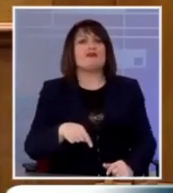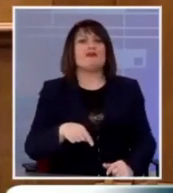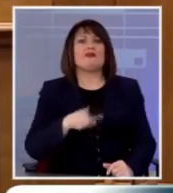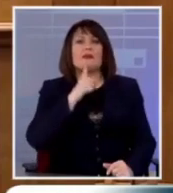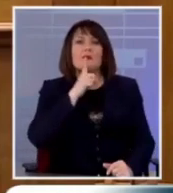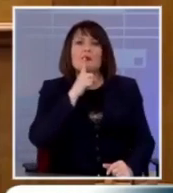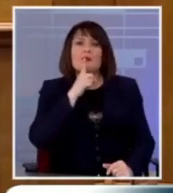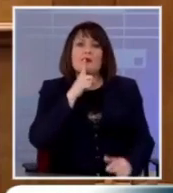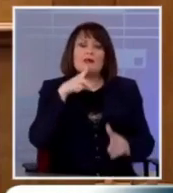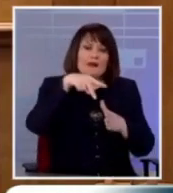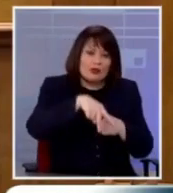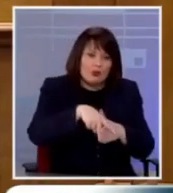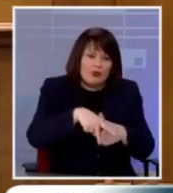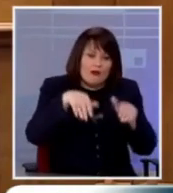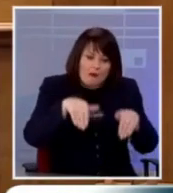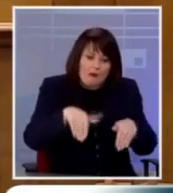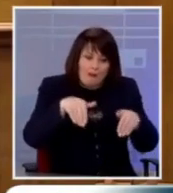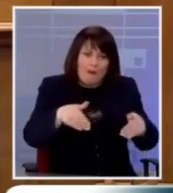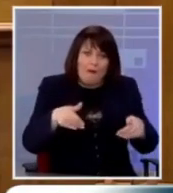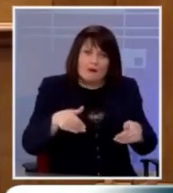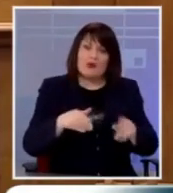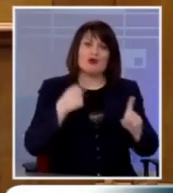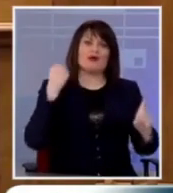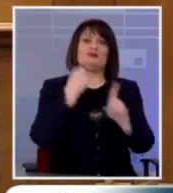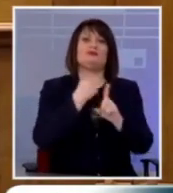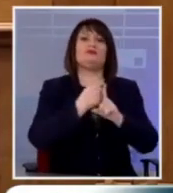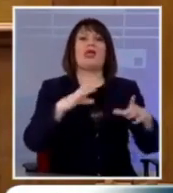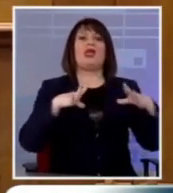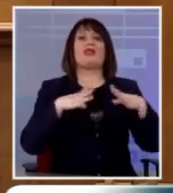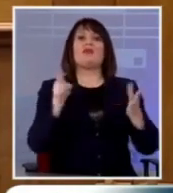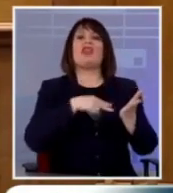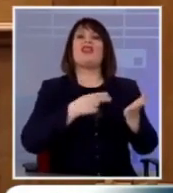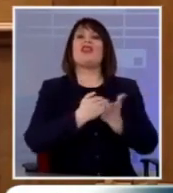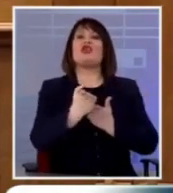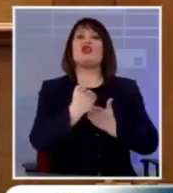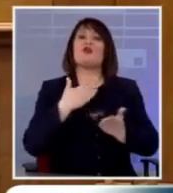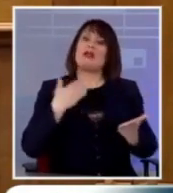χατζιαβατικές νοοτροπίες. Πως είναι έτοιμη να διεκδικήσει τα δίκαια του λαού.